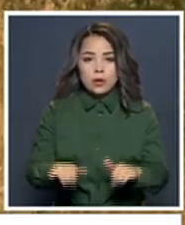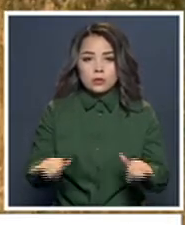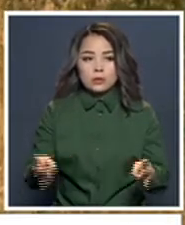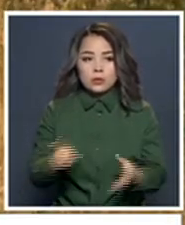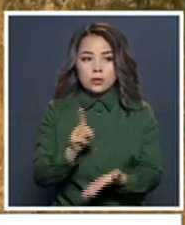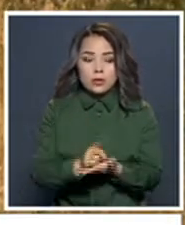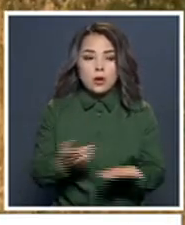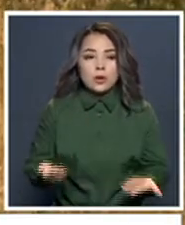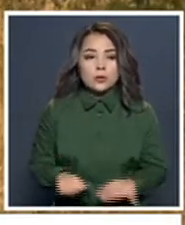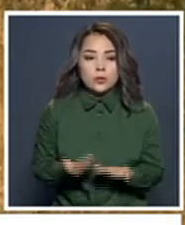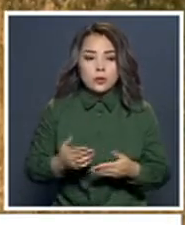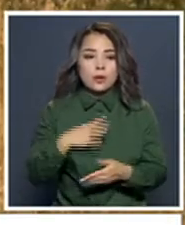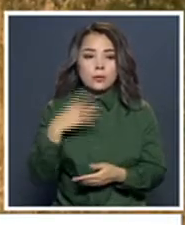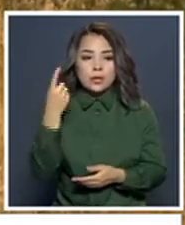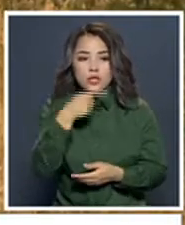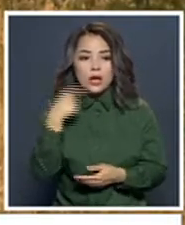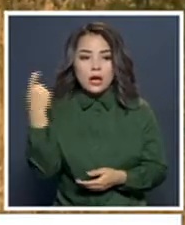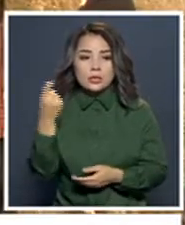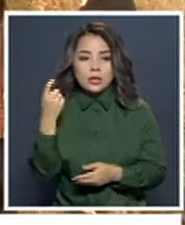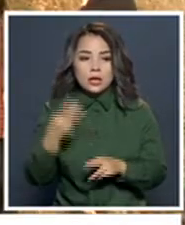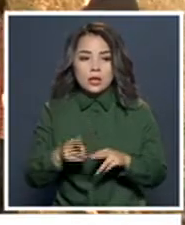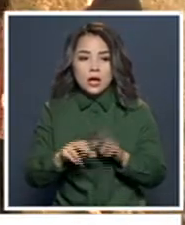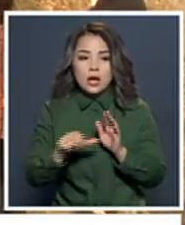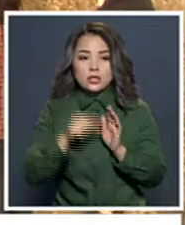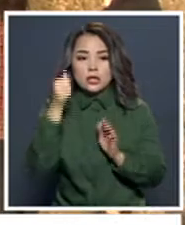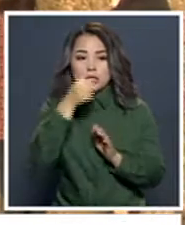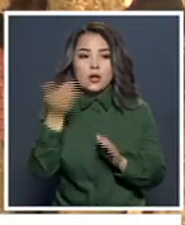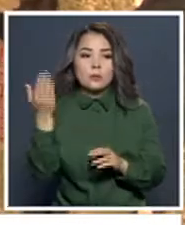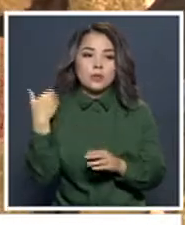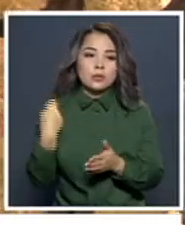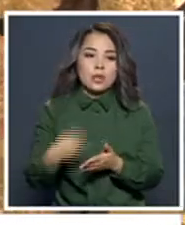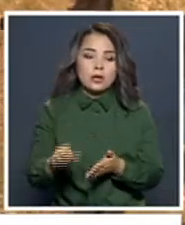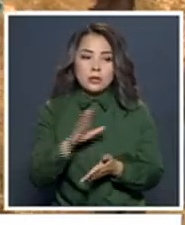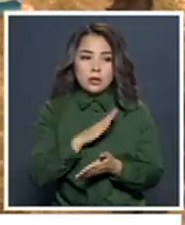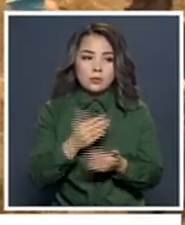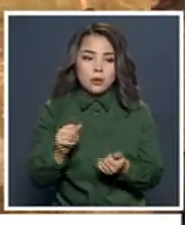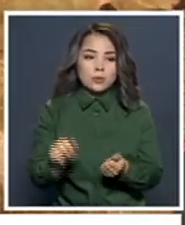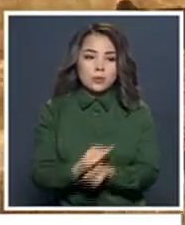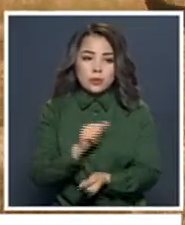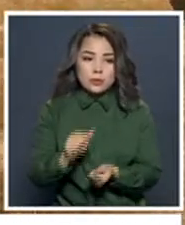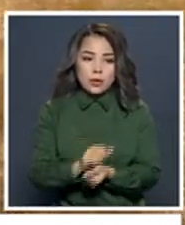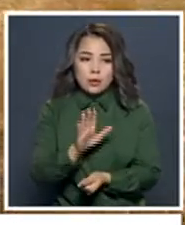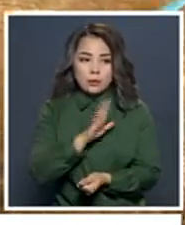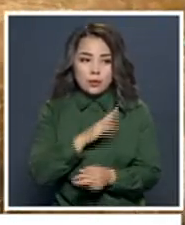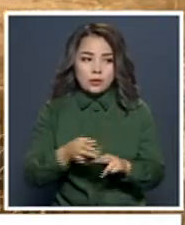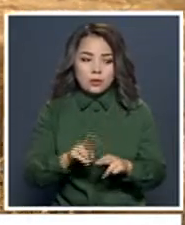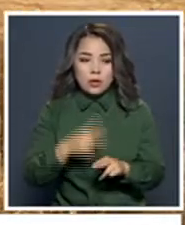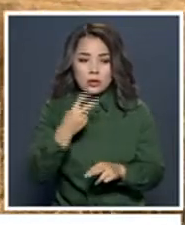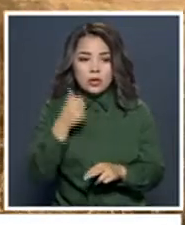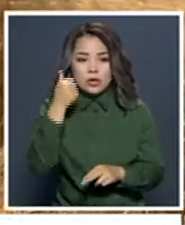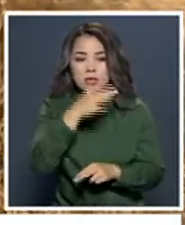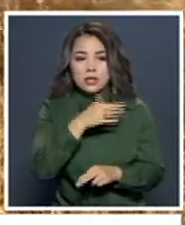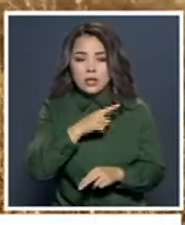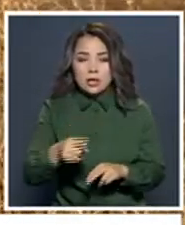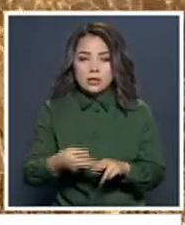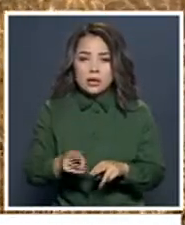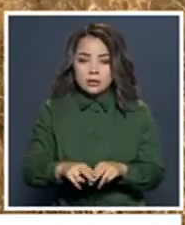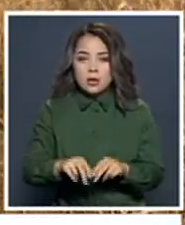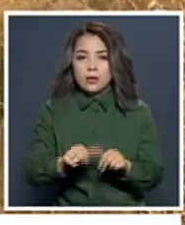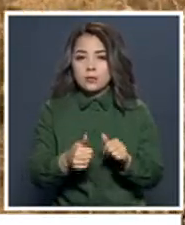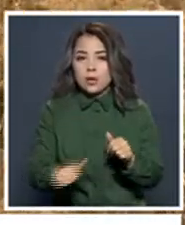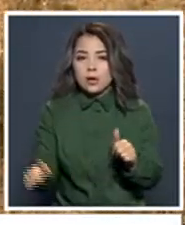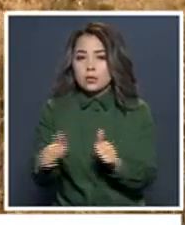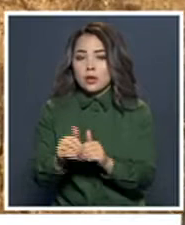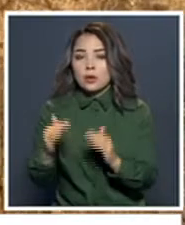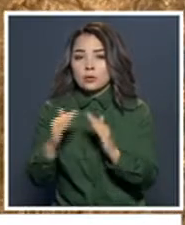Тұрғындар бұл жерде жеке шаруа қожалығынан 6 жыл бұрын сатып алған. Ол кезде тау бөктері құрғақ болған, алайда соңғы 2 жылдан бері жарды жағалай салынған